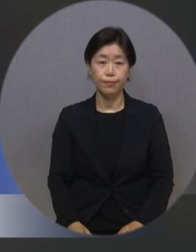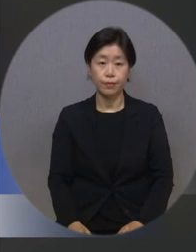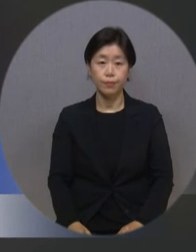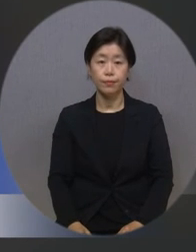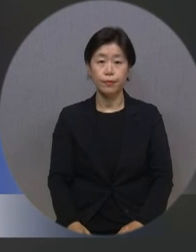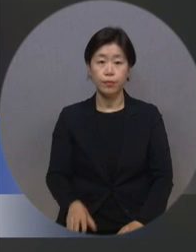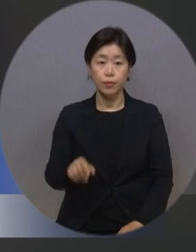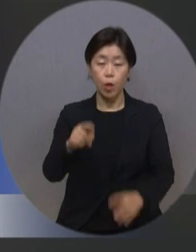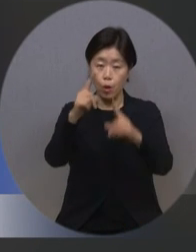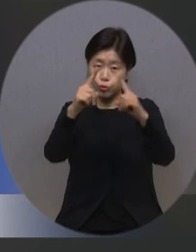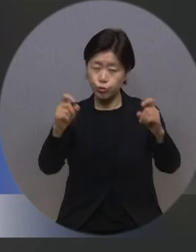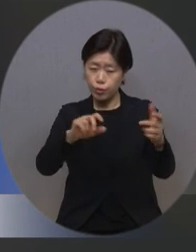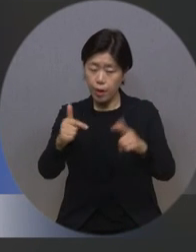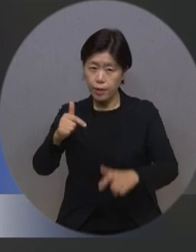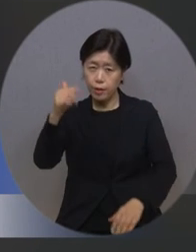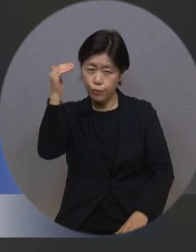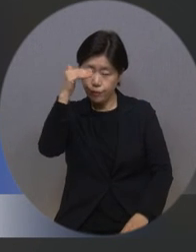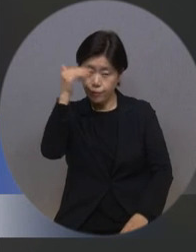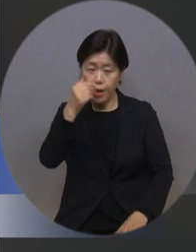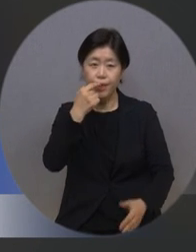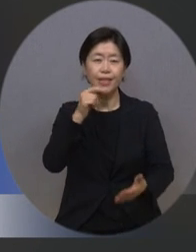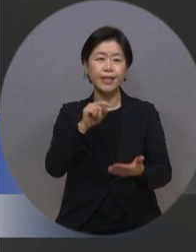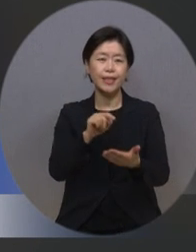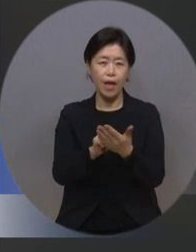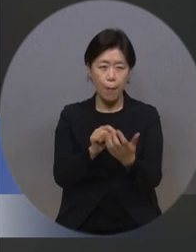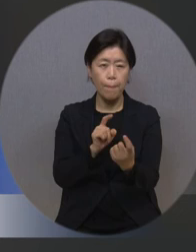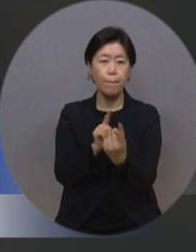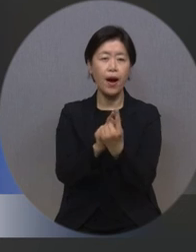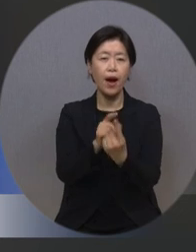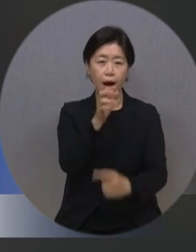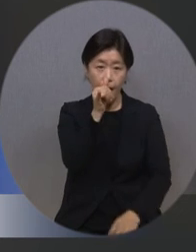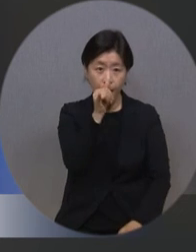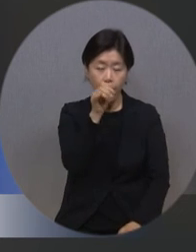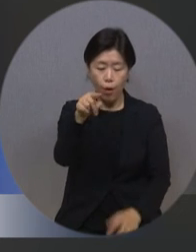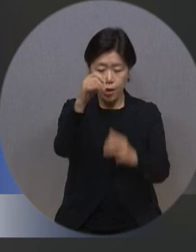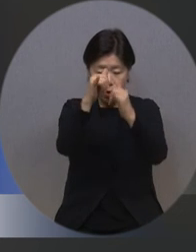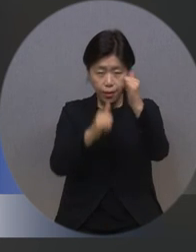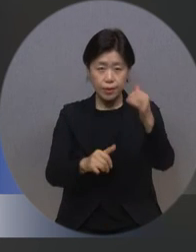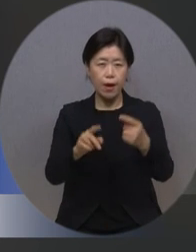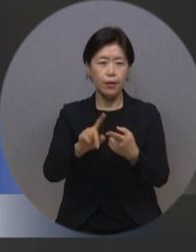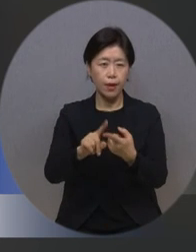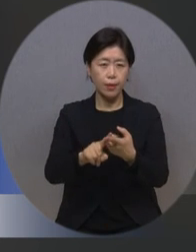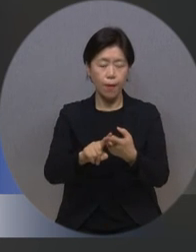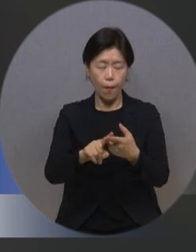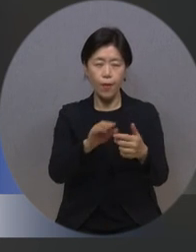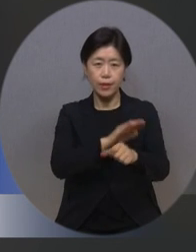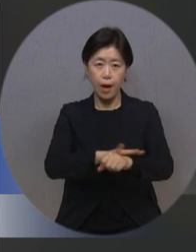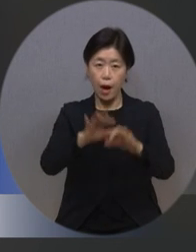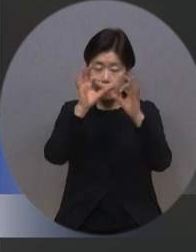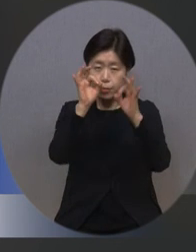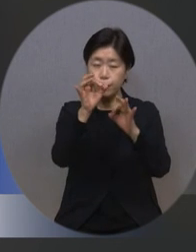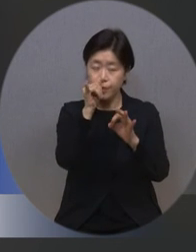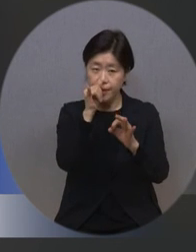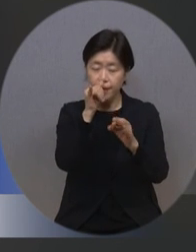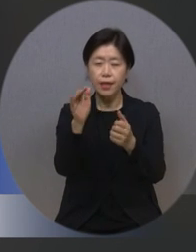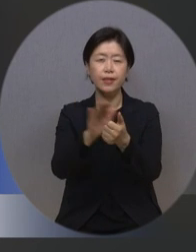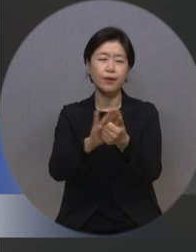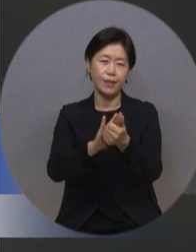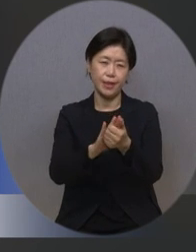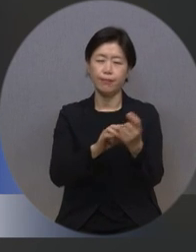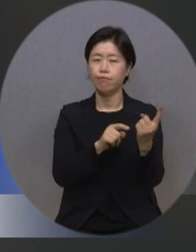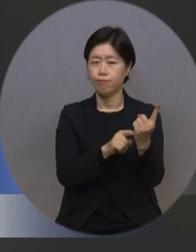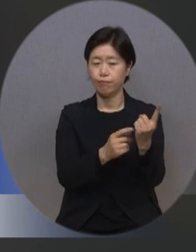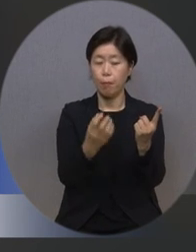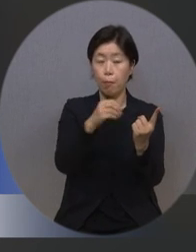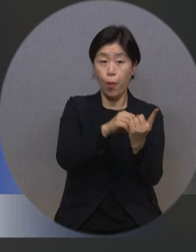문화재 관람의 장벽을 낮추고 누구나 쉽고 편리하게 창덕궁의 역사적 가치와 의미를 공유할 수 있는 서비스 확대로